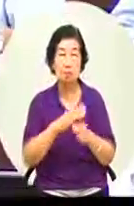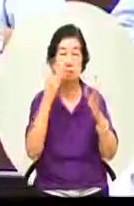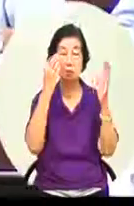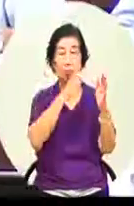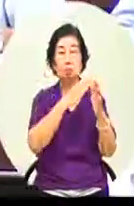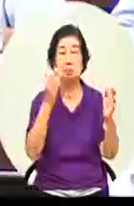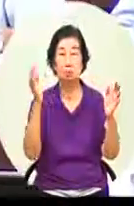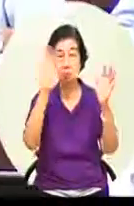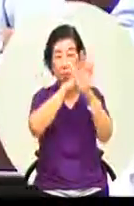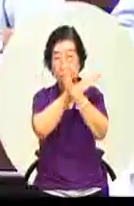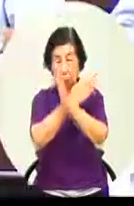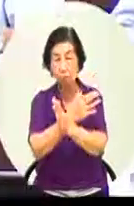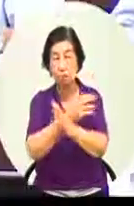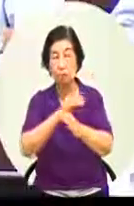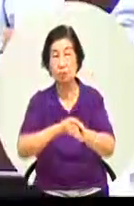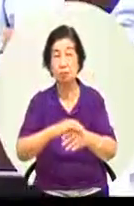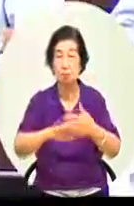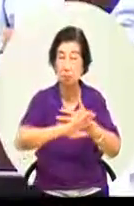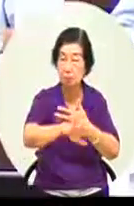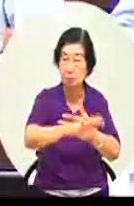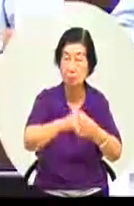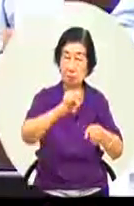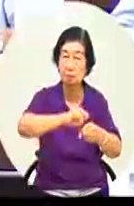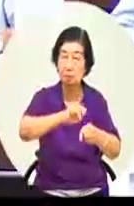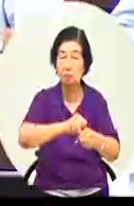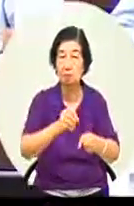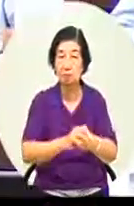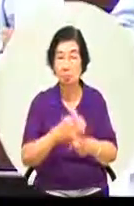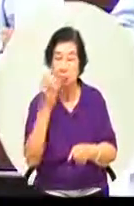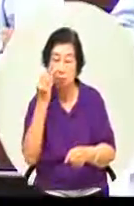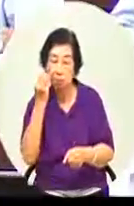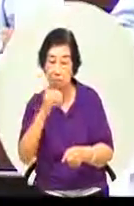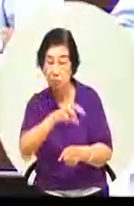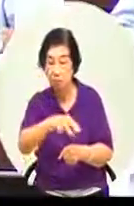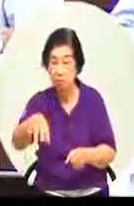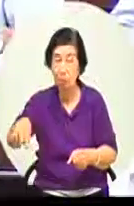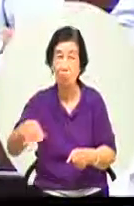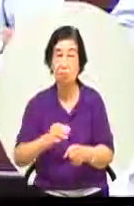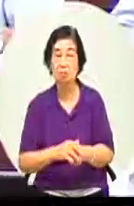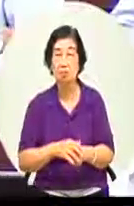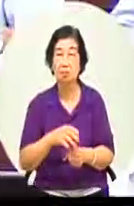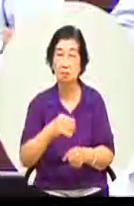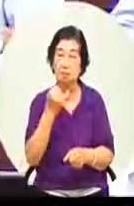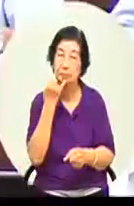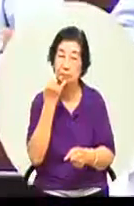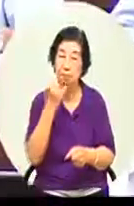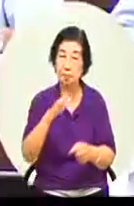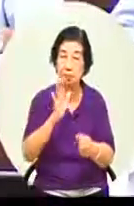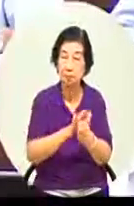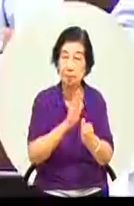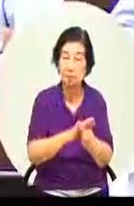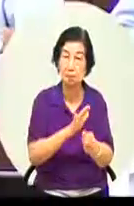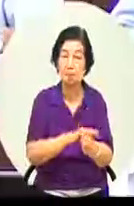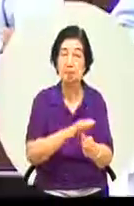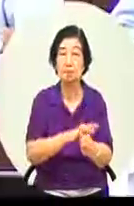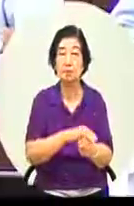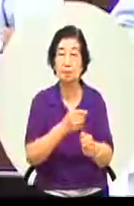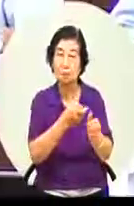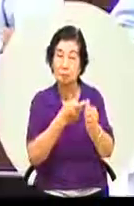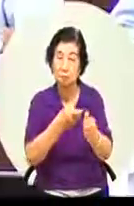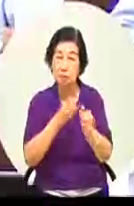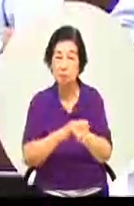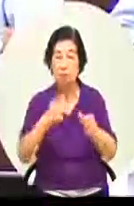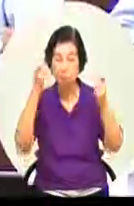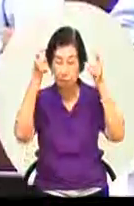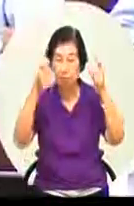新的景点，那我们希望能够争取更多的观光客来到高雄，那这是第一点的部分。第二个部分呢，这个